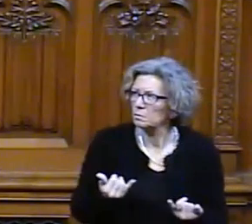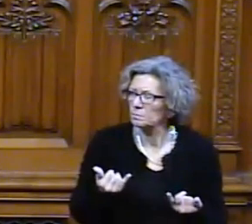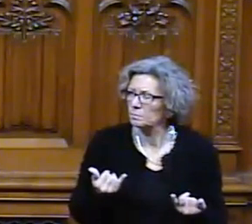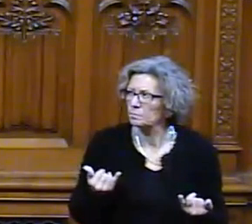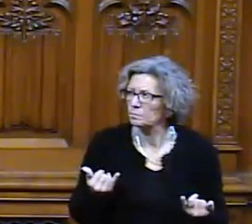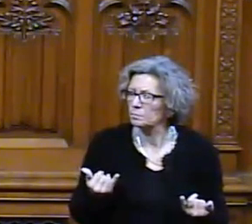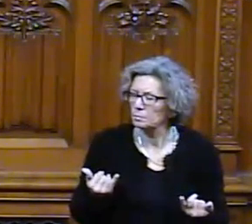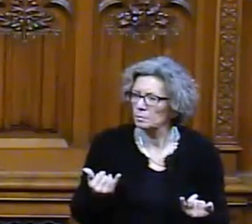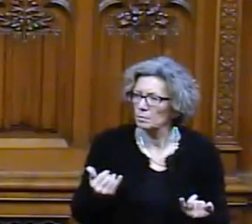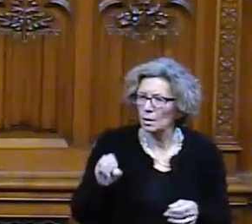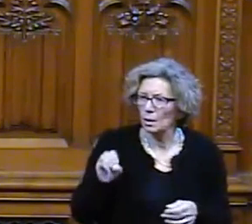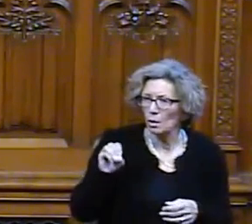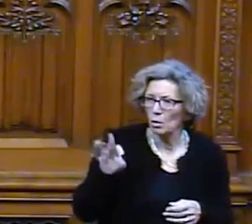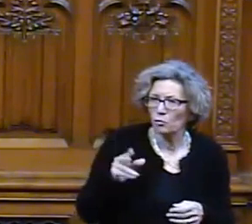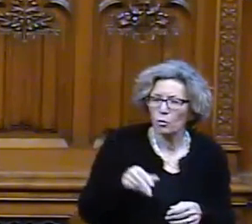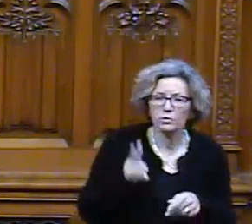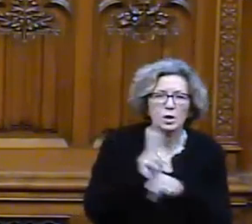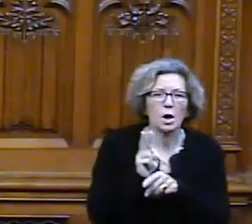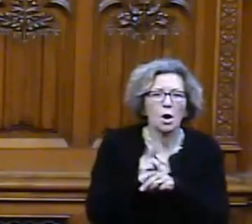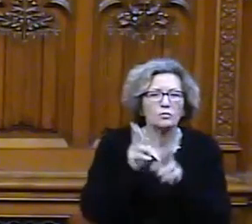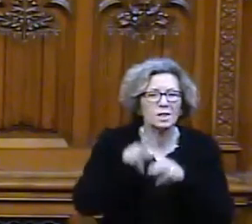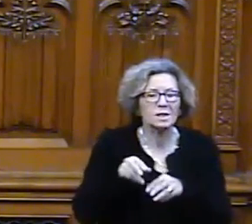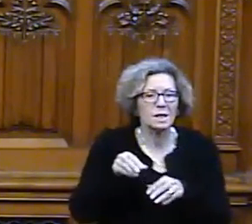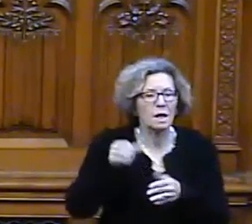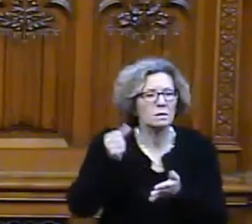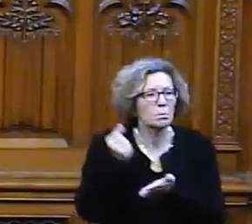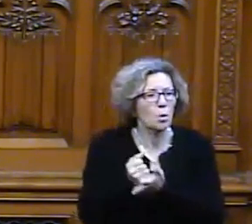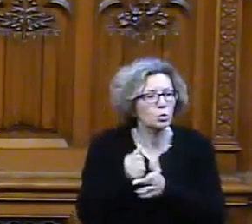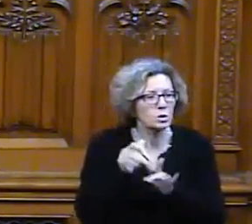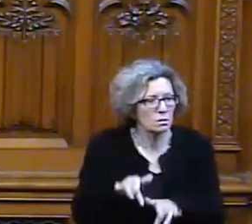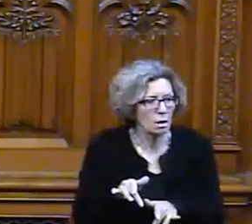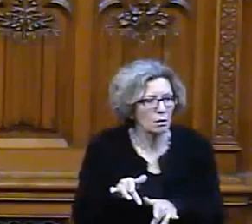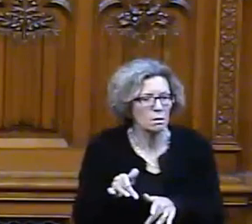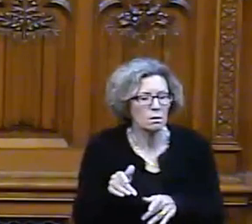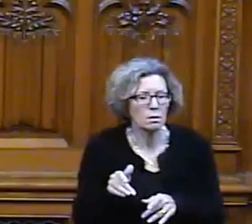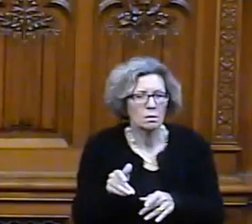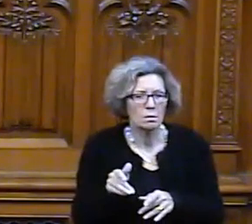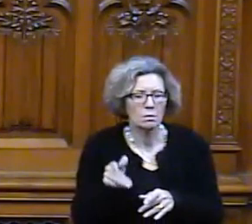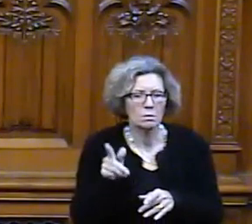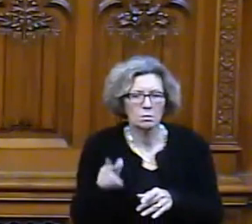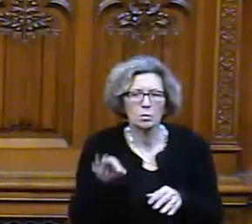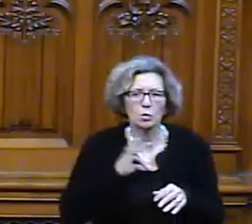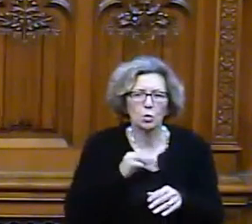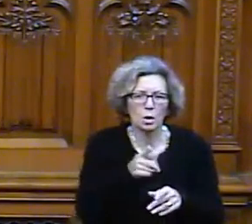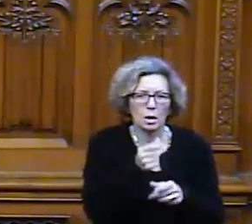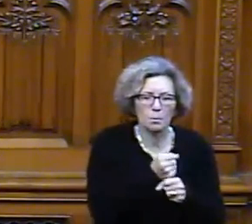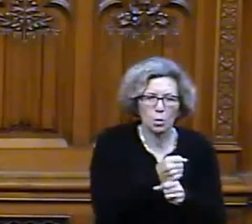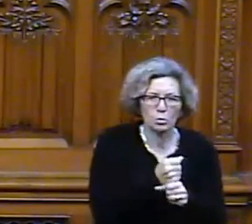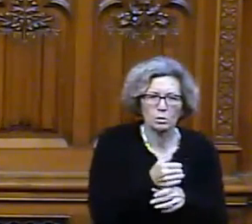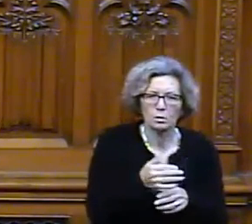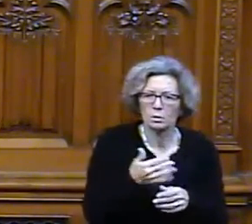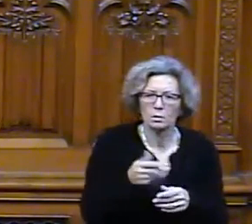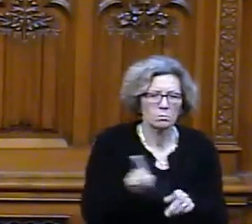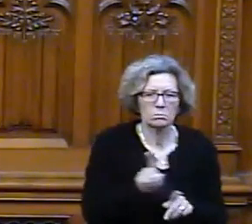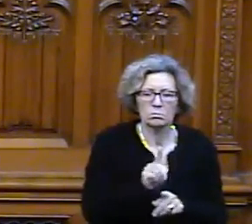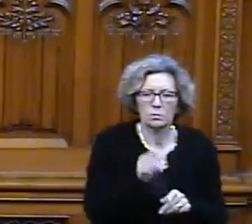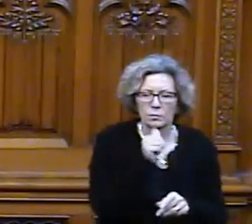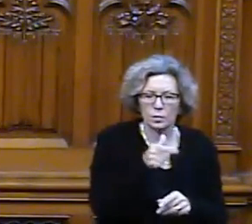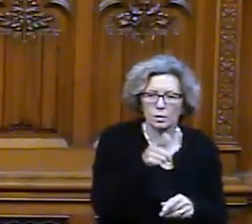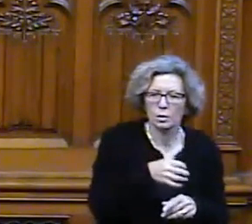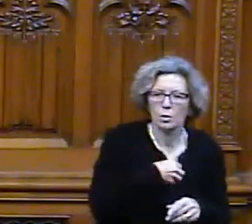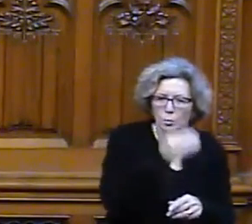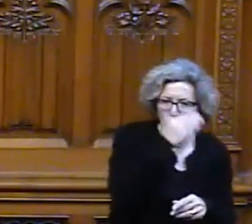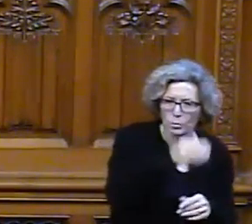plötzlich im Raum, wo es 15 Aufsichtsratsposten geben soll. Dann sagt die Kollegin Braunen, na, Side Letters gibt es nicht. Dann sagt der